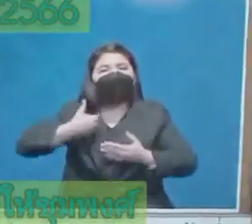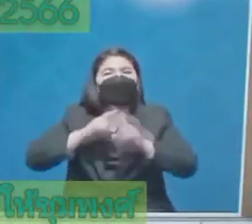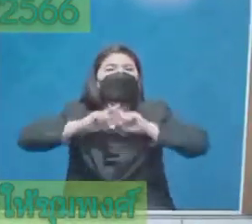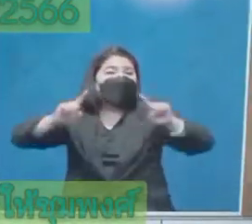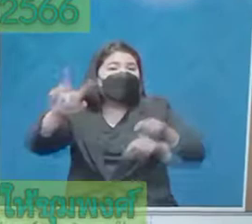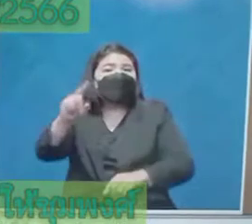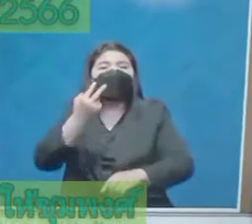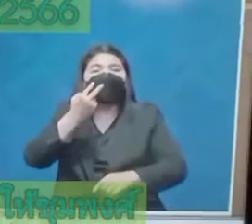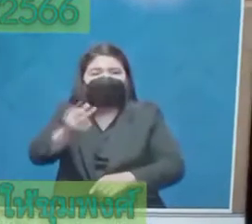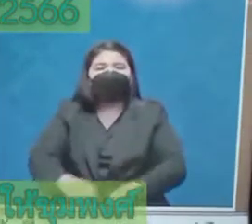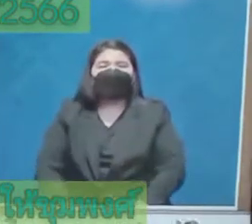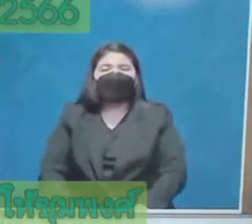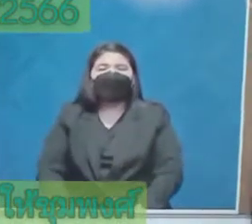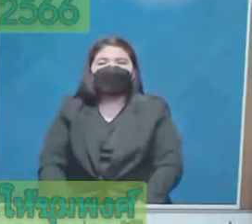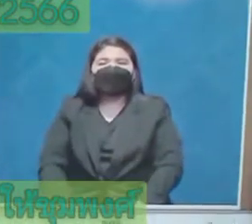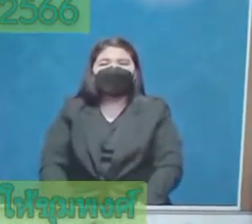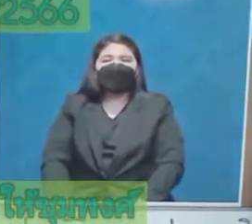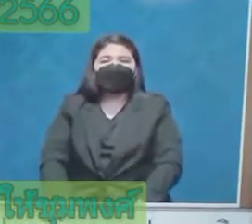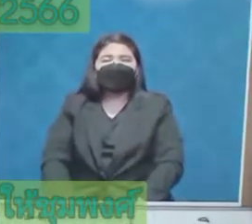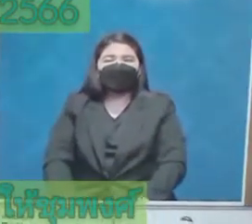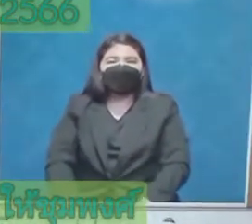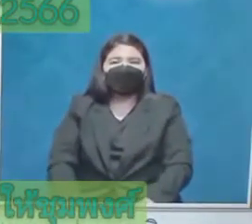งดูตรงนี้ด้วย